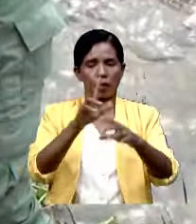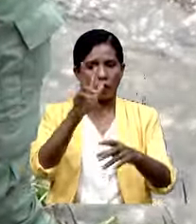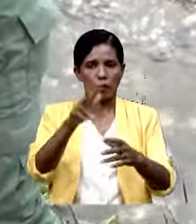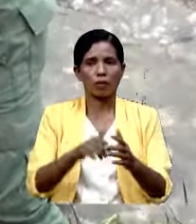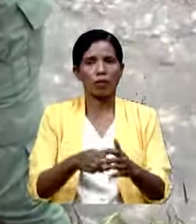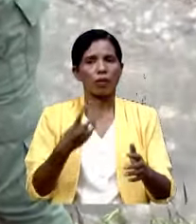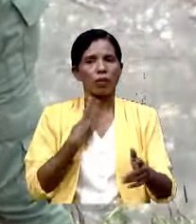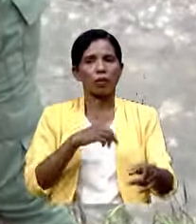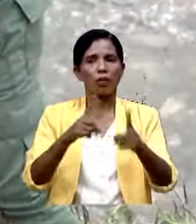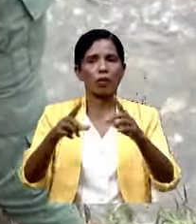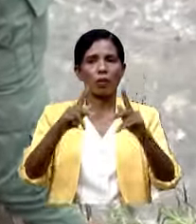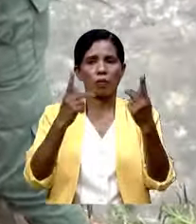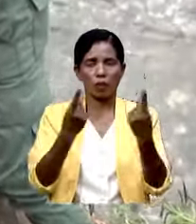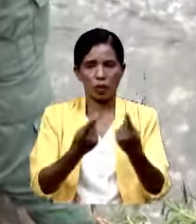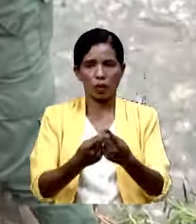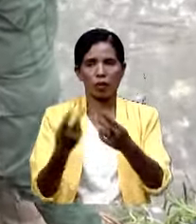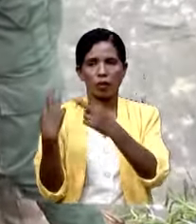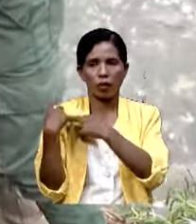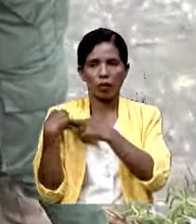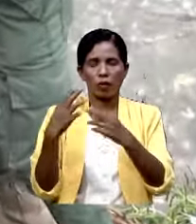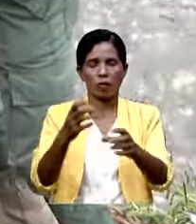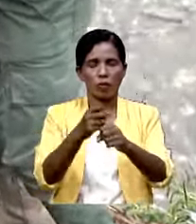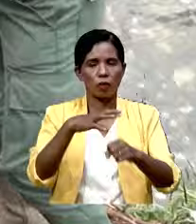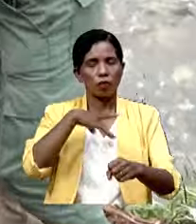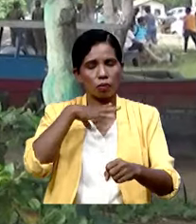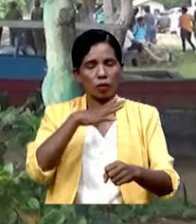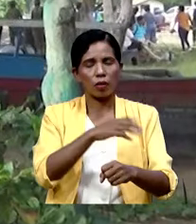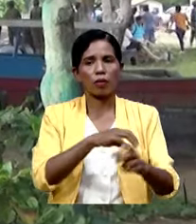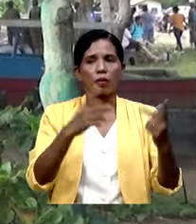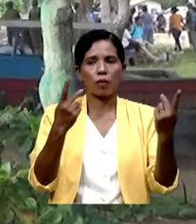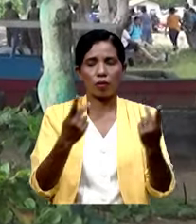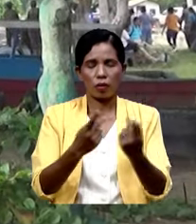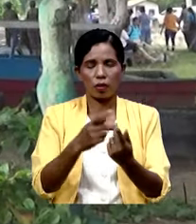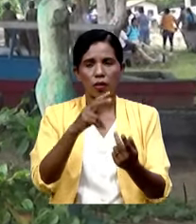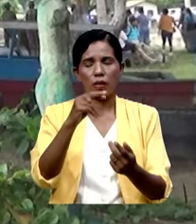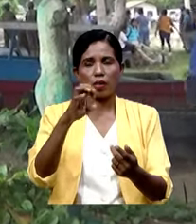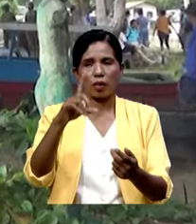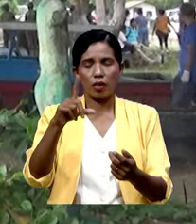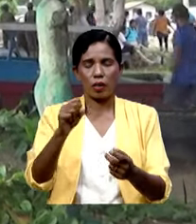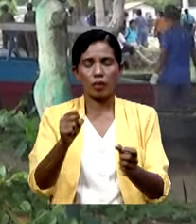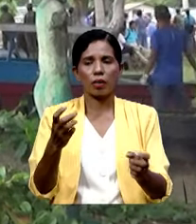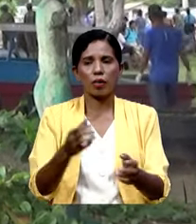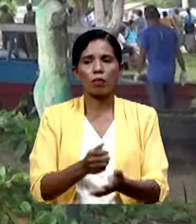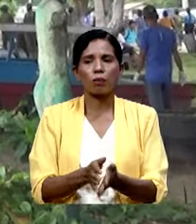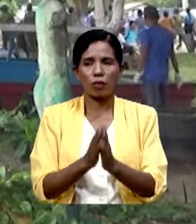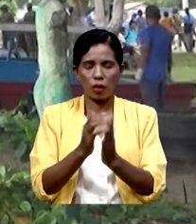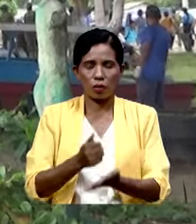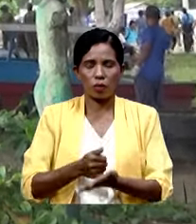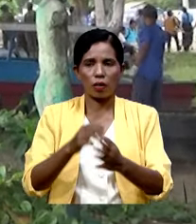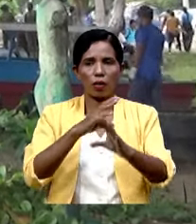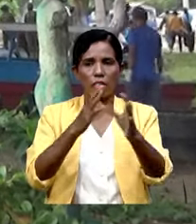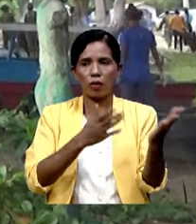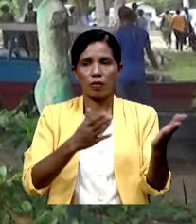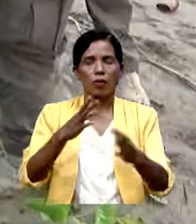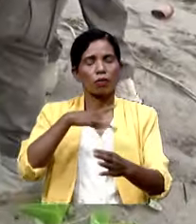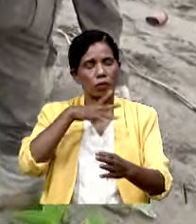tak kuliah nahu kompanya responsabel dan nebe fotili isu ya zona ida ne, kompanya Nelses, kita hustanya karet rua permaya apa itu hari itu lagi susah nembak